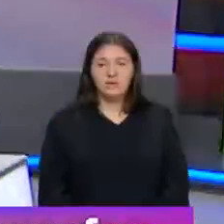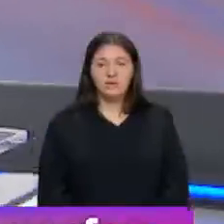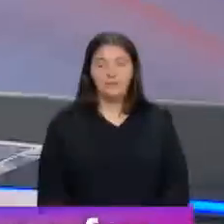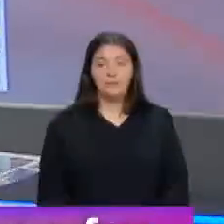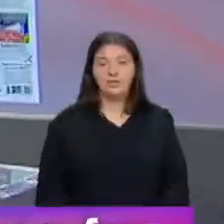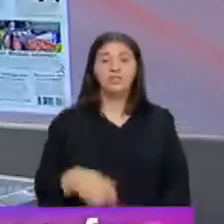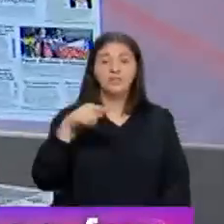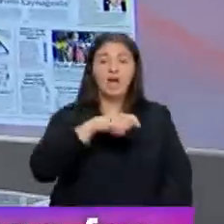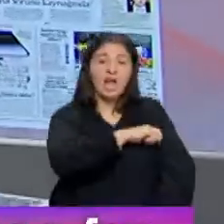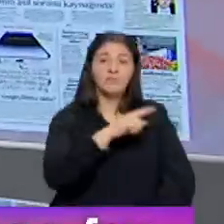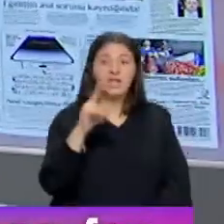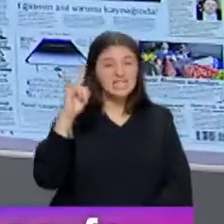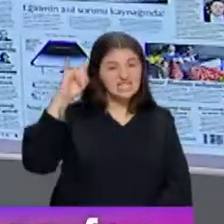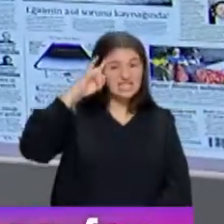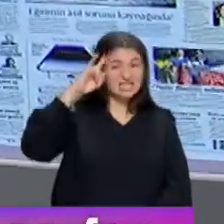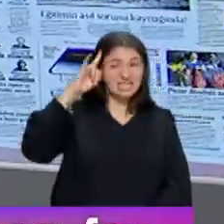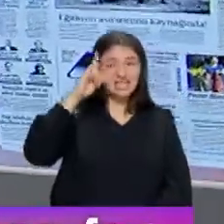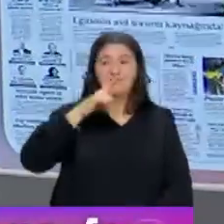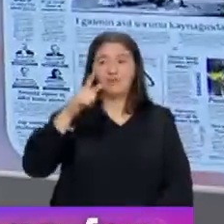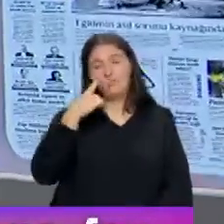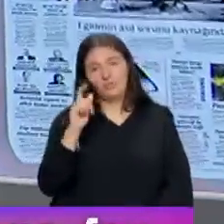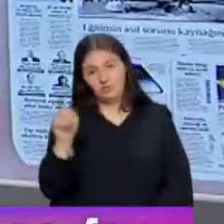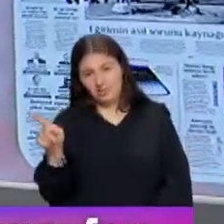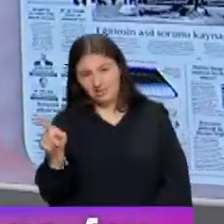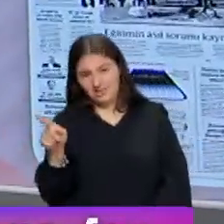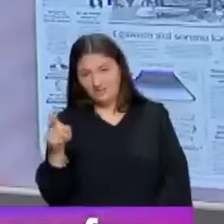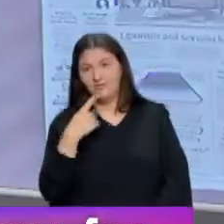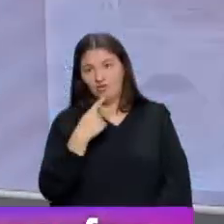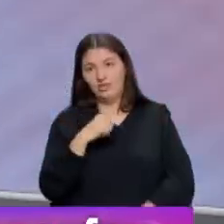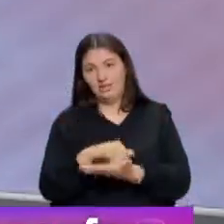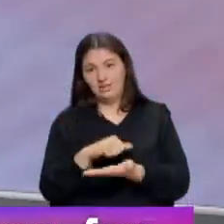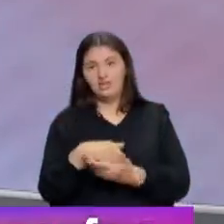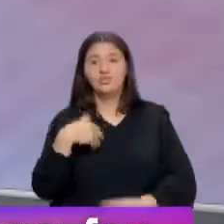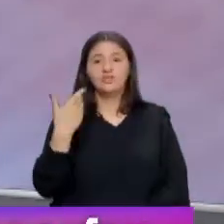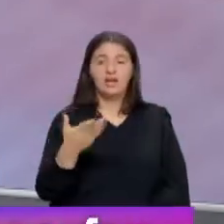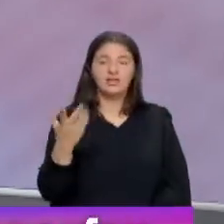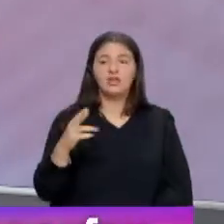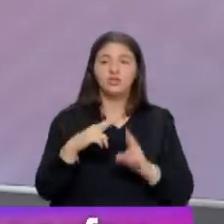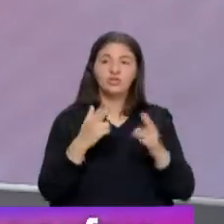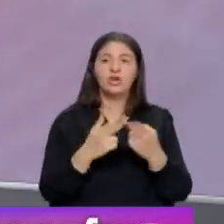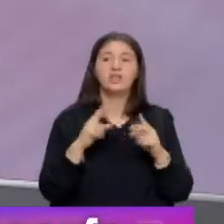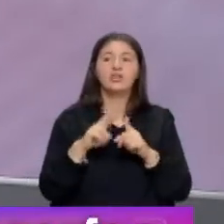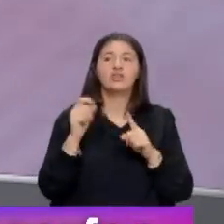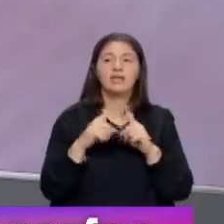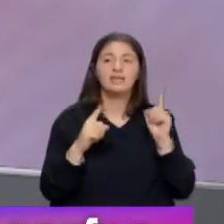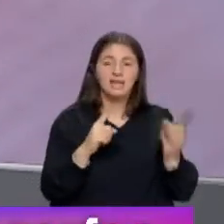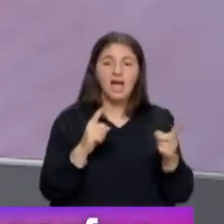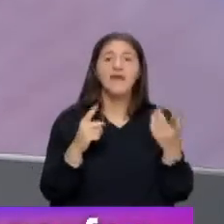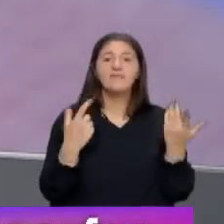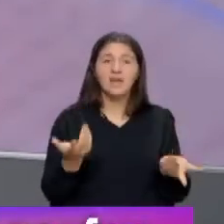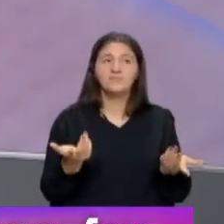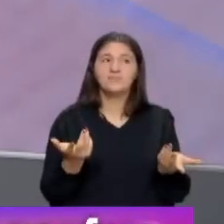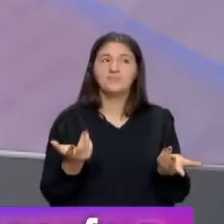şimdi Almanya'nın kıskançlık nidalarına bakacağız Sözcü Gazetesinden sonra da dünyanın notlarıyla ve